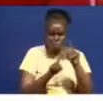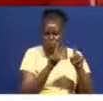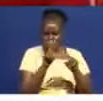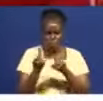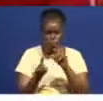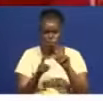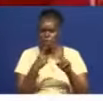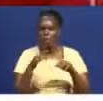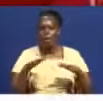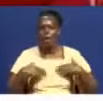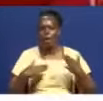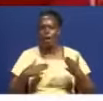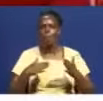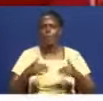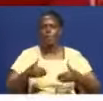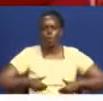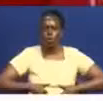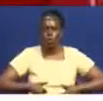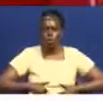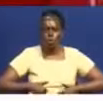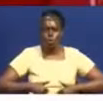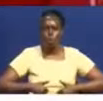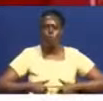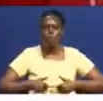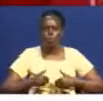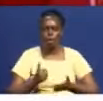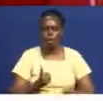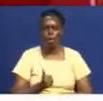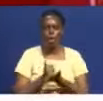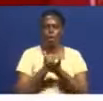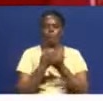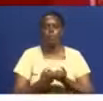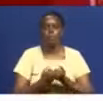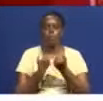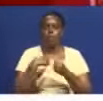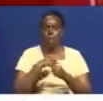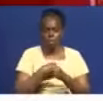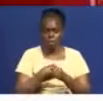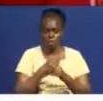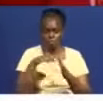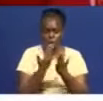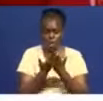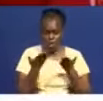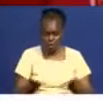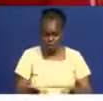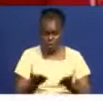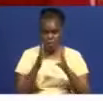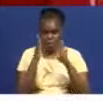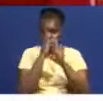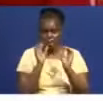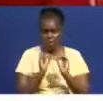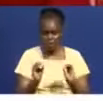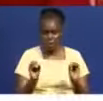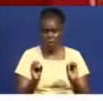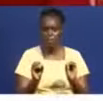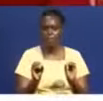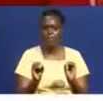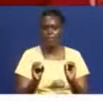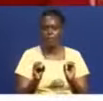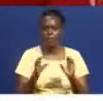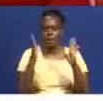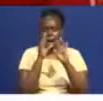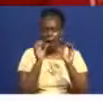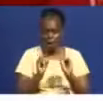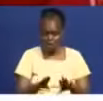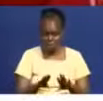ulisema umefurahi kuwa vijana wametufikisha hapa, na huu ndio wakati tuache kujificha nyuma ya